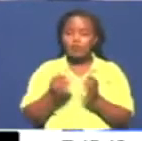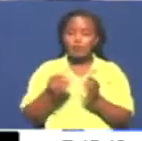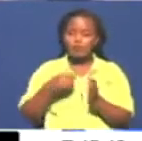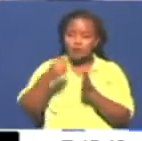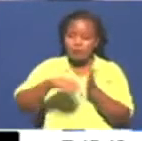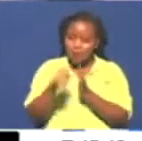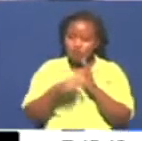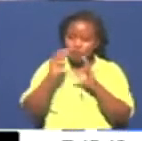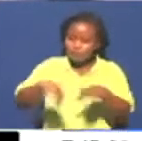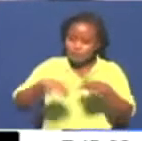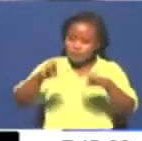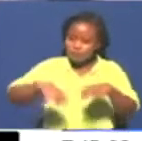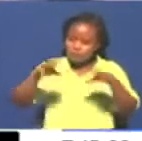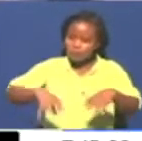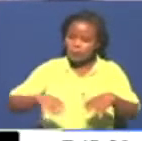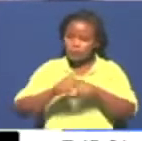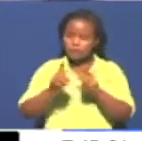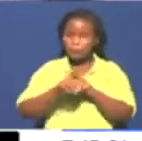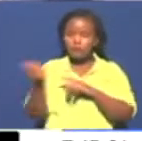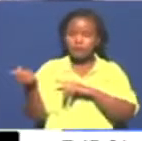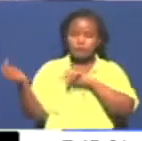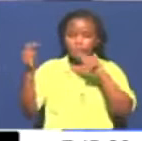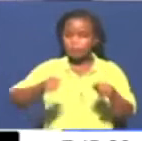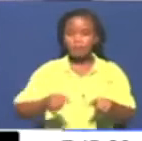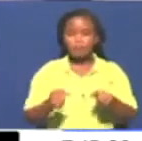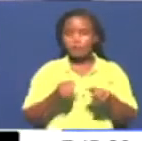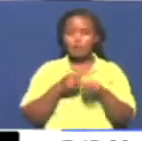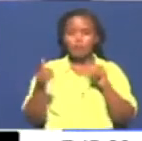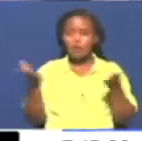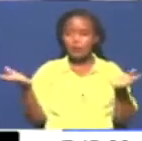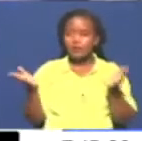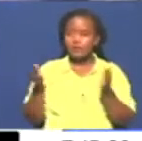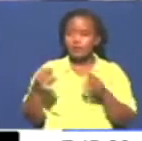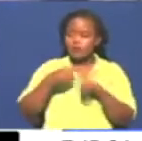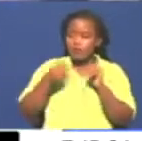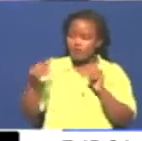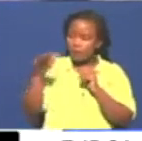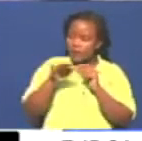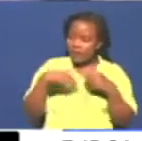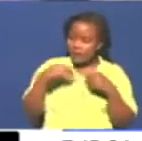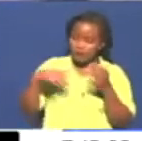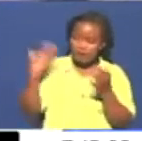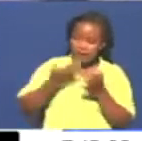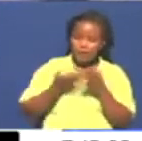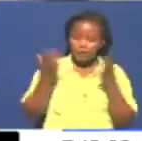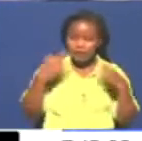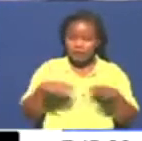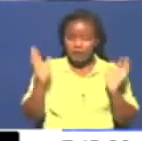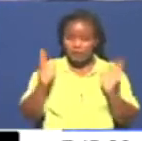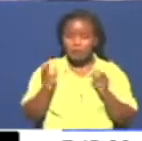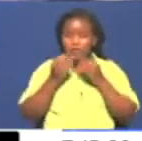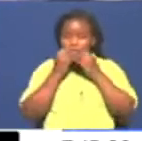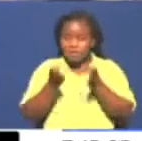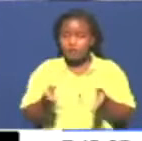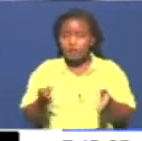are also on the way coming, though the ones in this area have come. From the information you have been given, we believe there